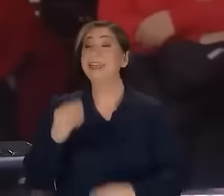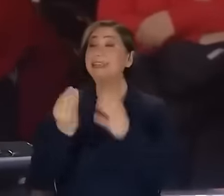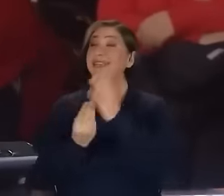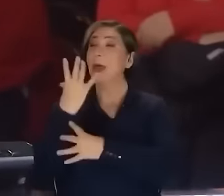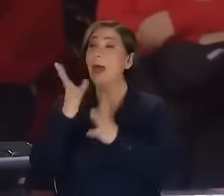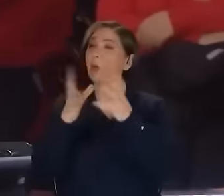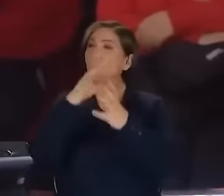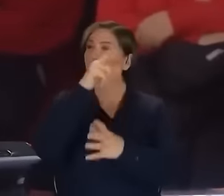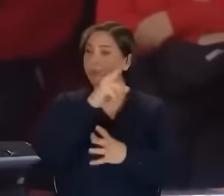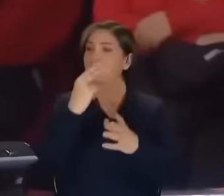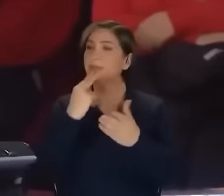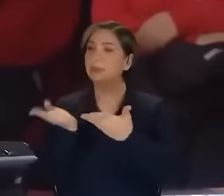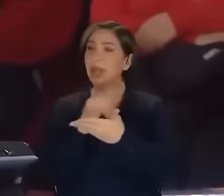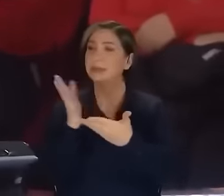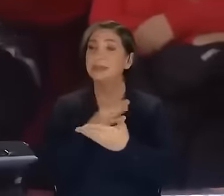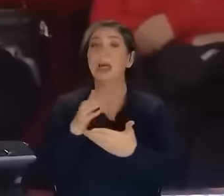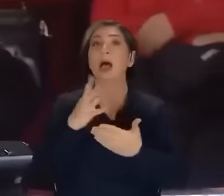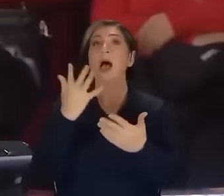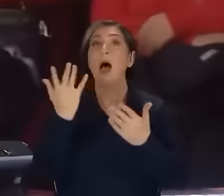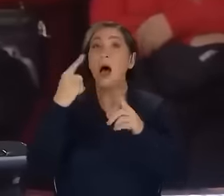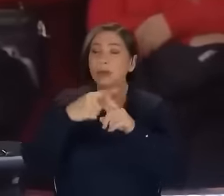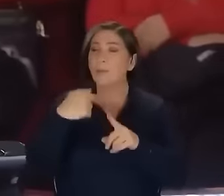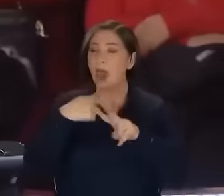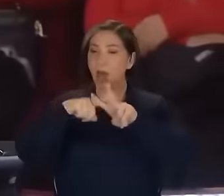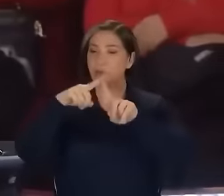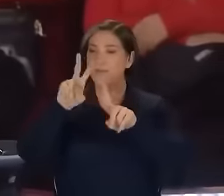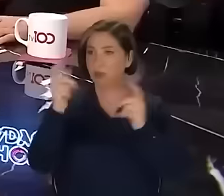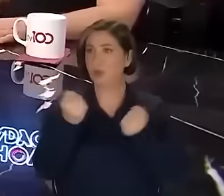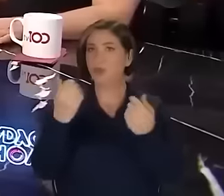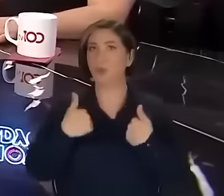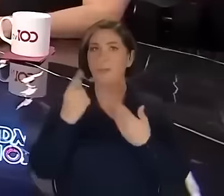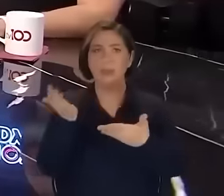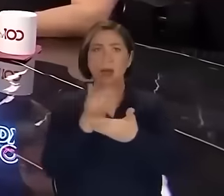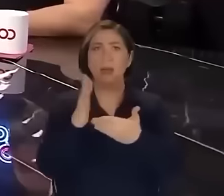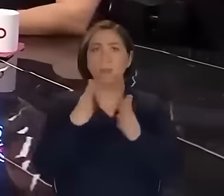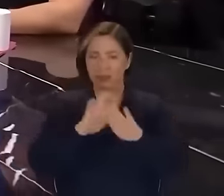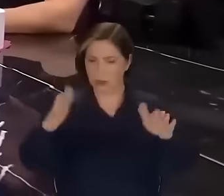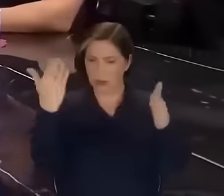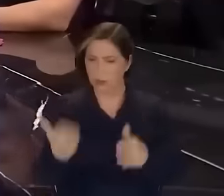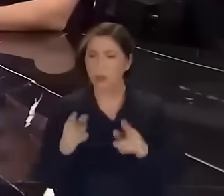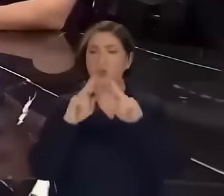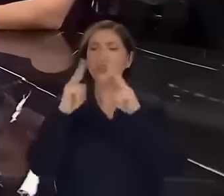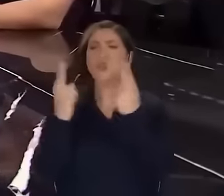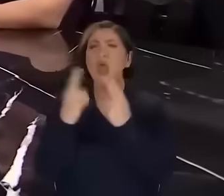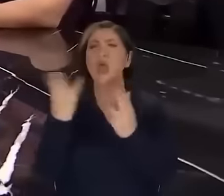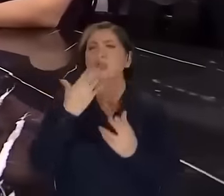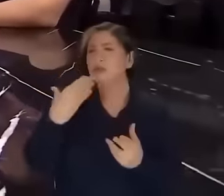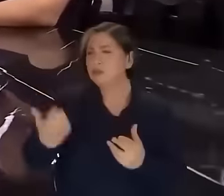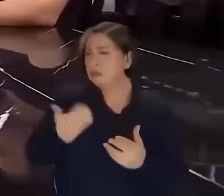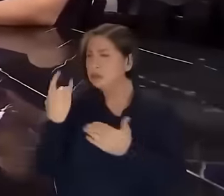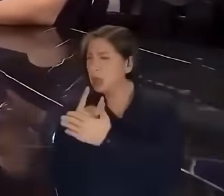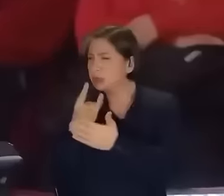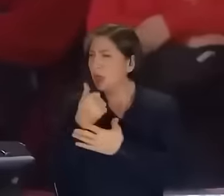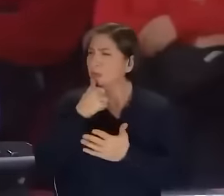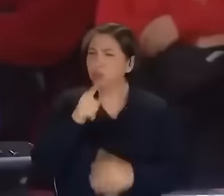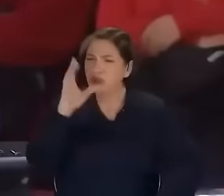Sabah grubunun bir kadın dergisiydi. Diyor ki, hatta yani o zaman ben ATV'de çalışıyorum. Ve bir dergi masanın üzerine duruyor falan. Diyor ki, dünyanın en seksi erkeğini seçtim. Dedim